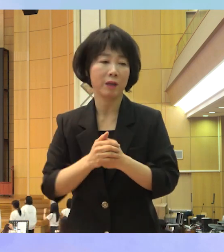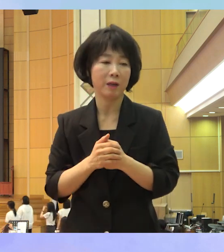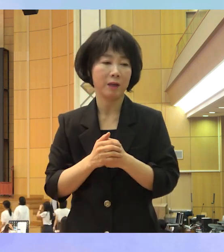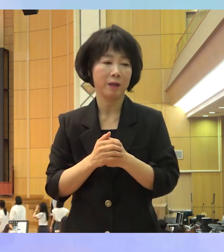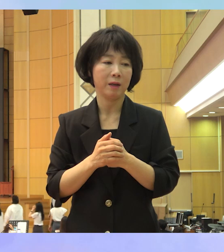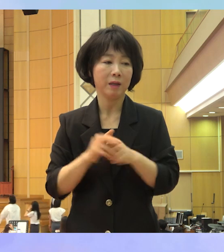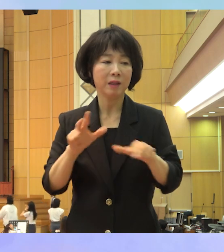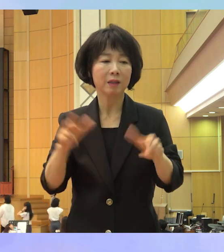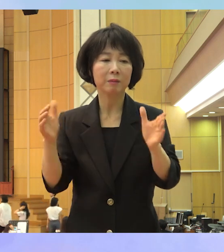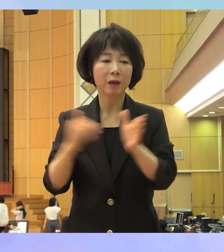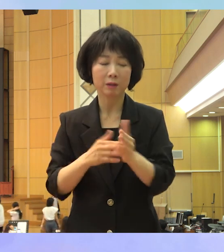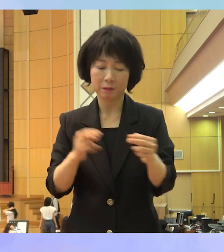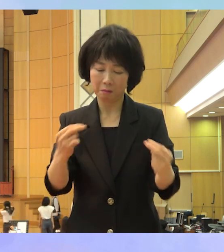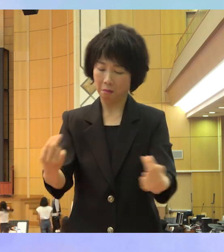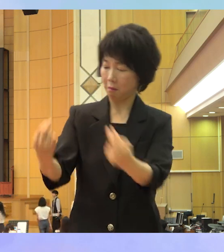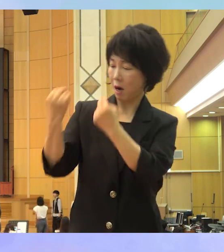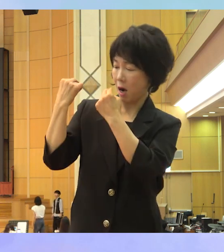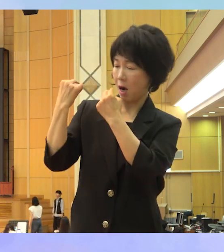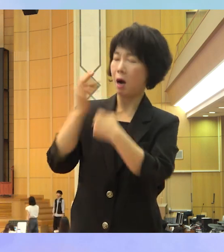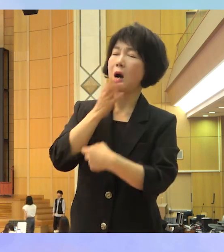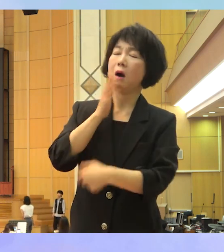사실 가만히 돌이켜 보면